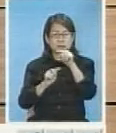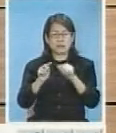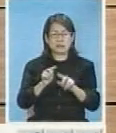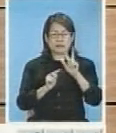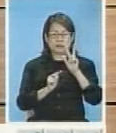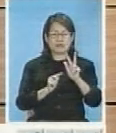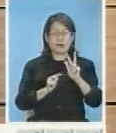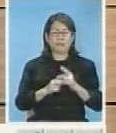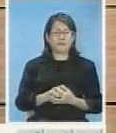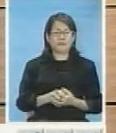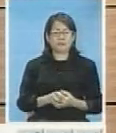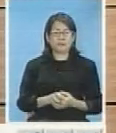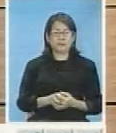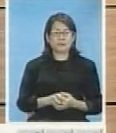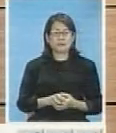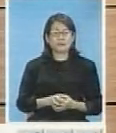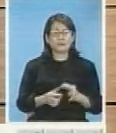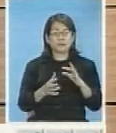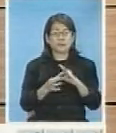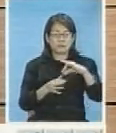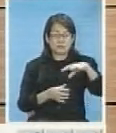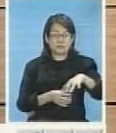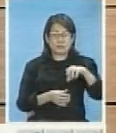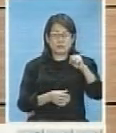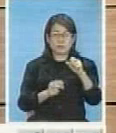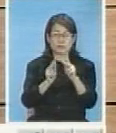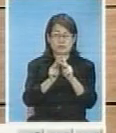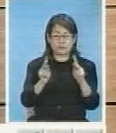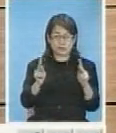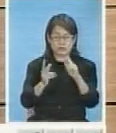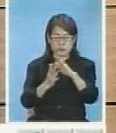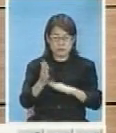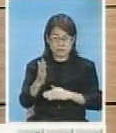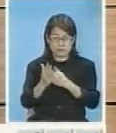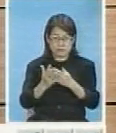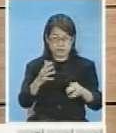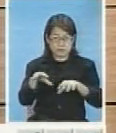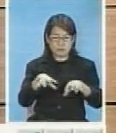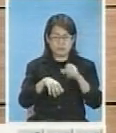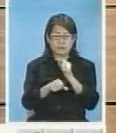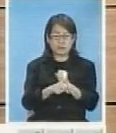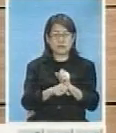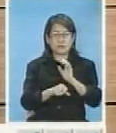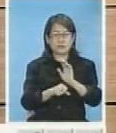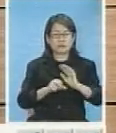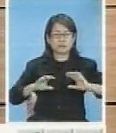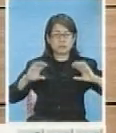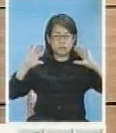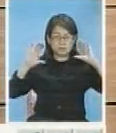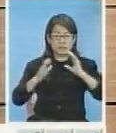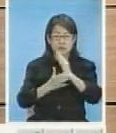3% ในส่วนของสำนักงานคณะกรรมการนโยบายรัฐวิสาหกิจนะครับถึงตั้งงบประมาณ100 กว่าล้าน